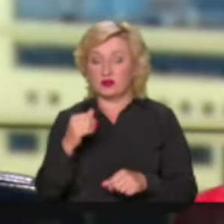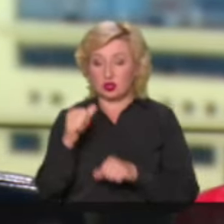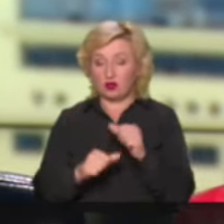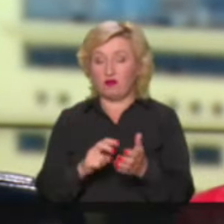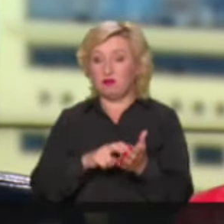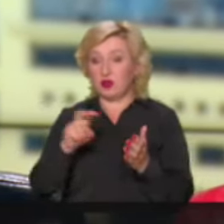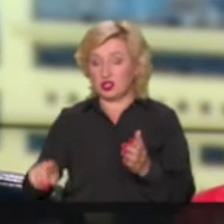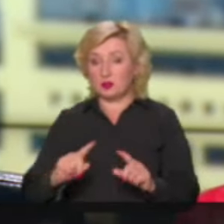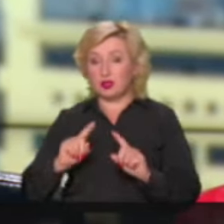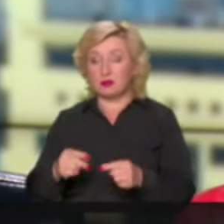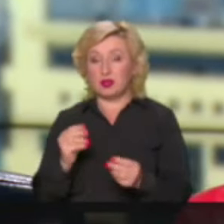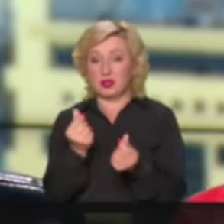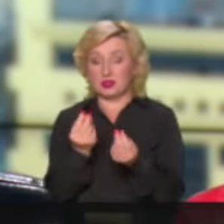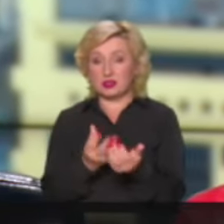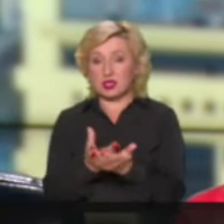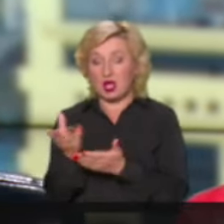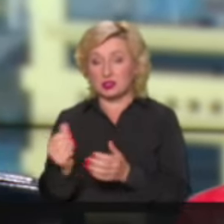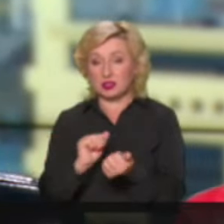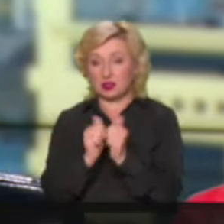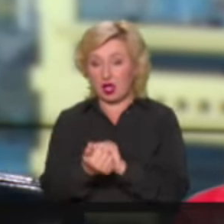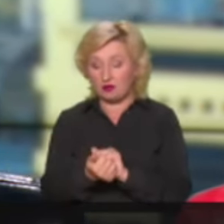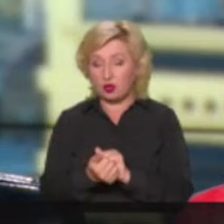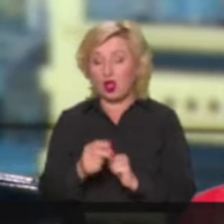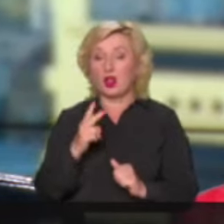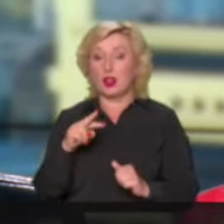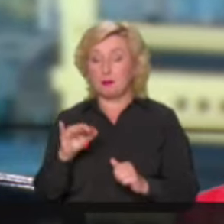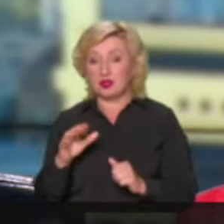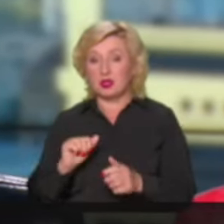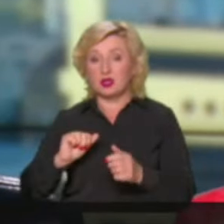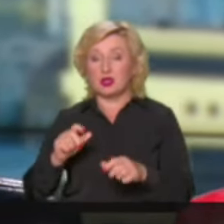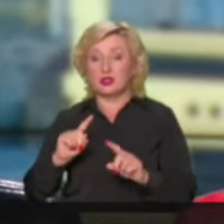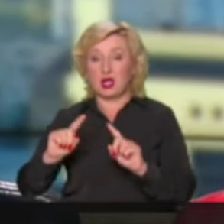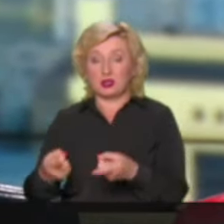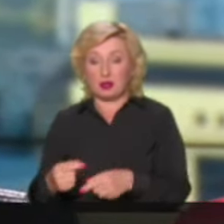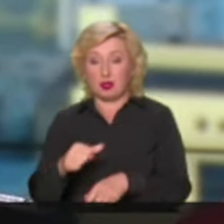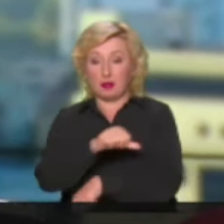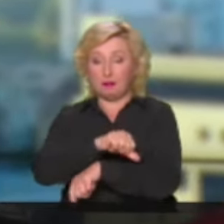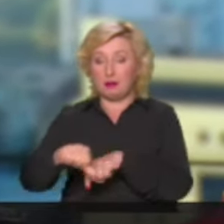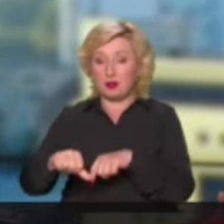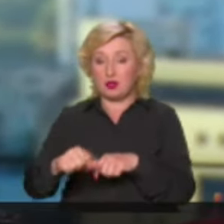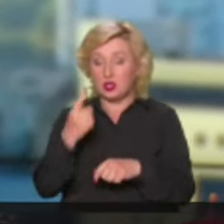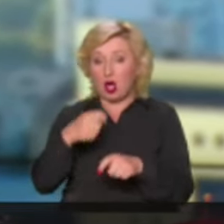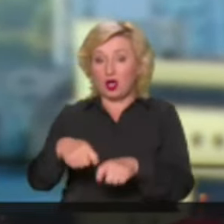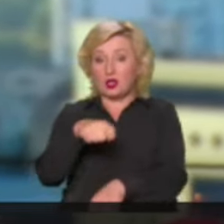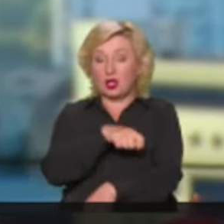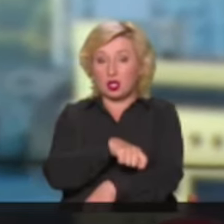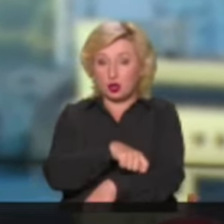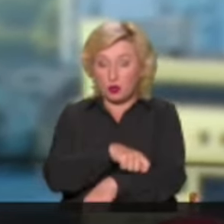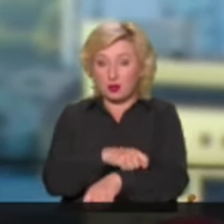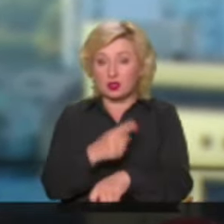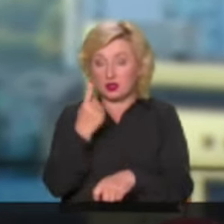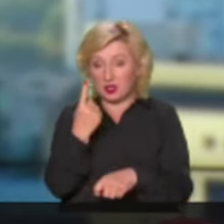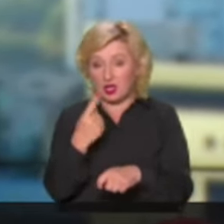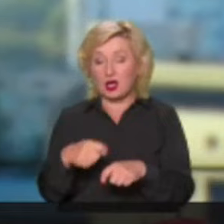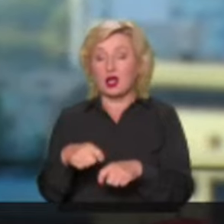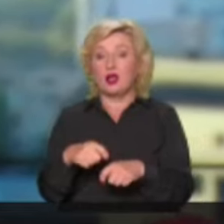з-під варти під заставу. У липні цього року його затримали прикордонники за кілометр від кордону з Румунією. Але не